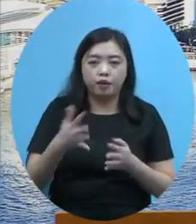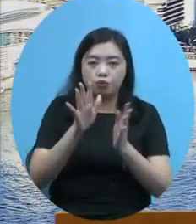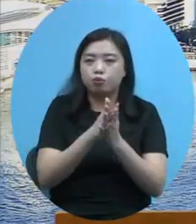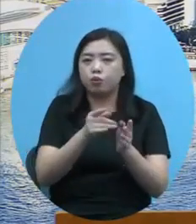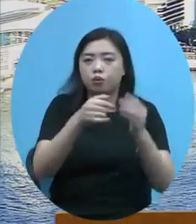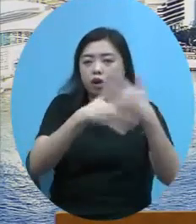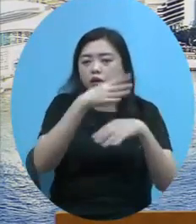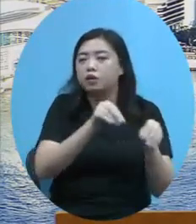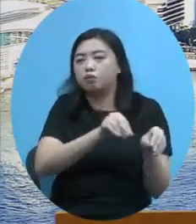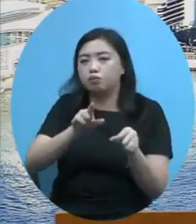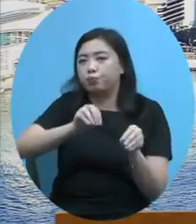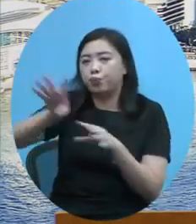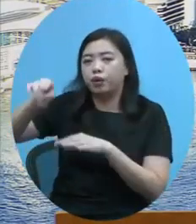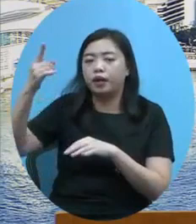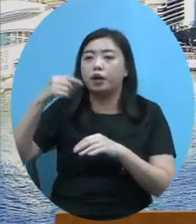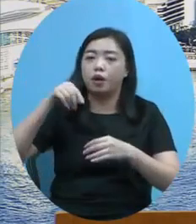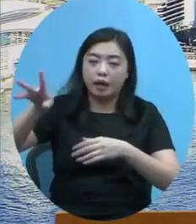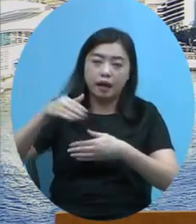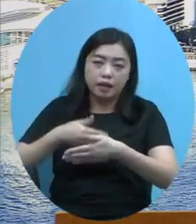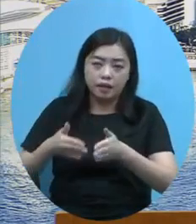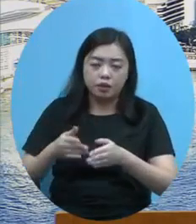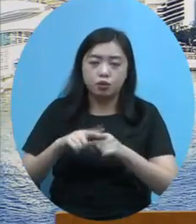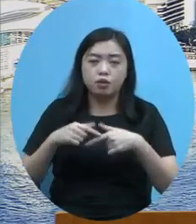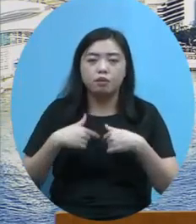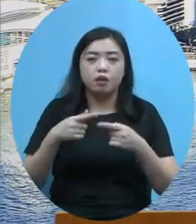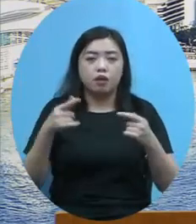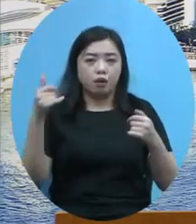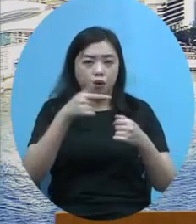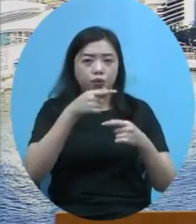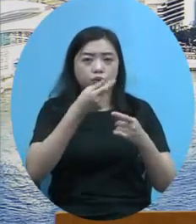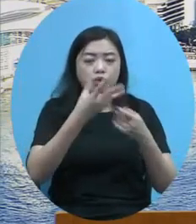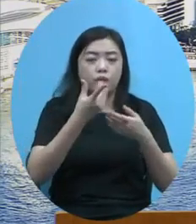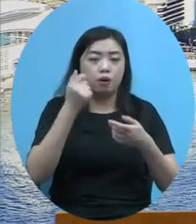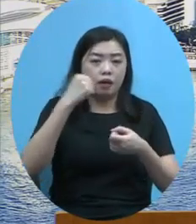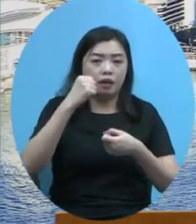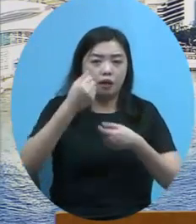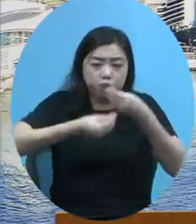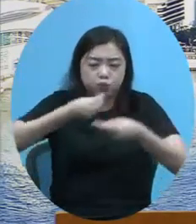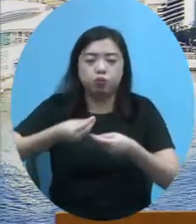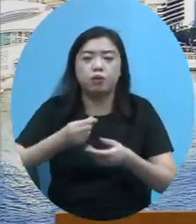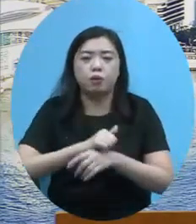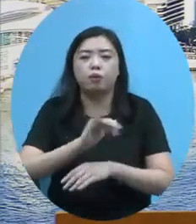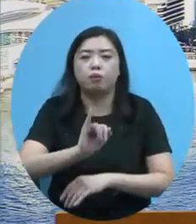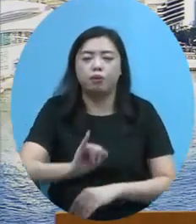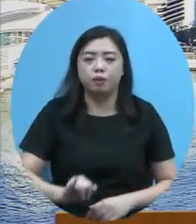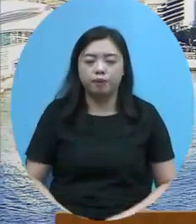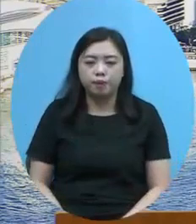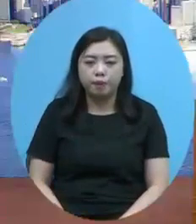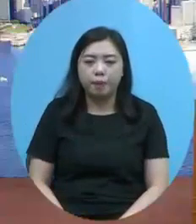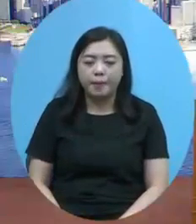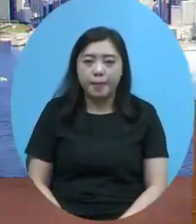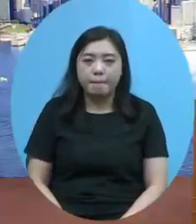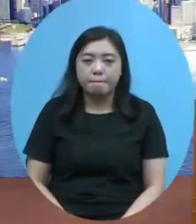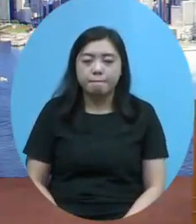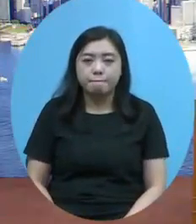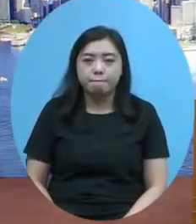去隔離中心啦，減少喺大廈出現進一步傳播的機會。 下一位喺呢邊位